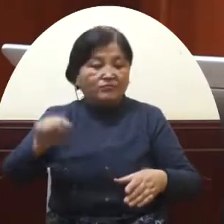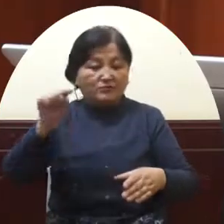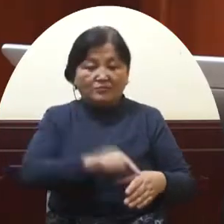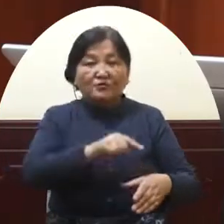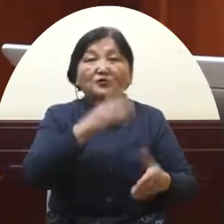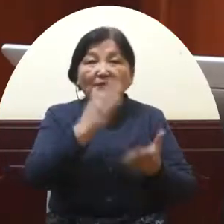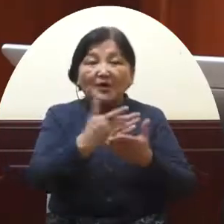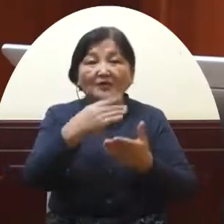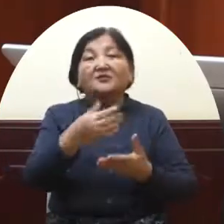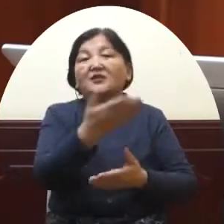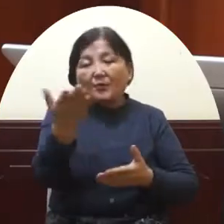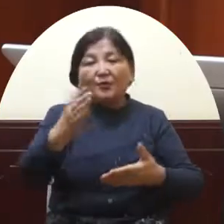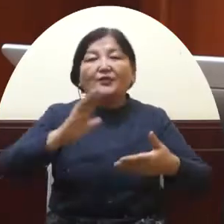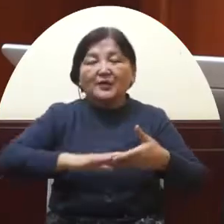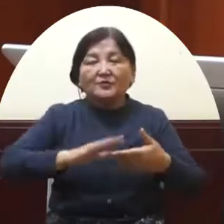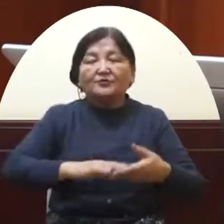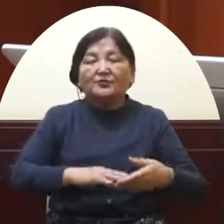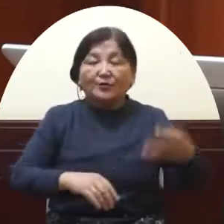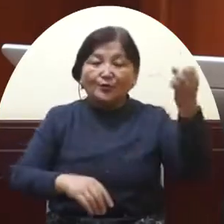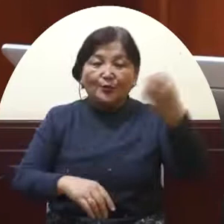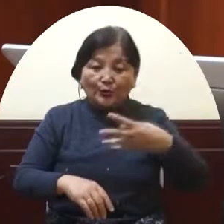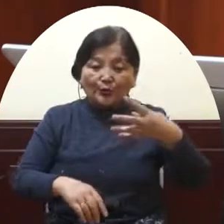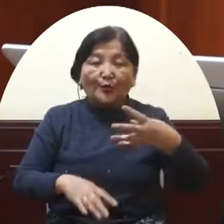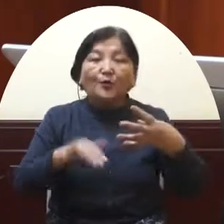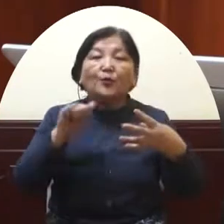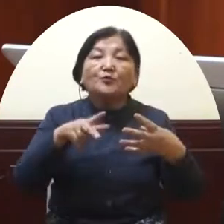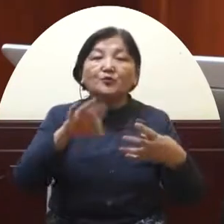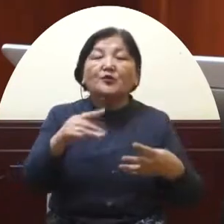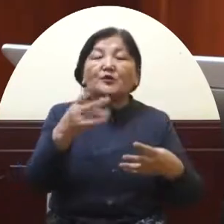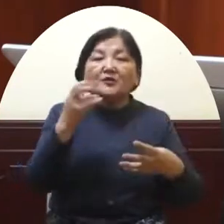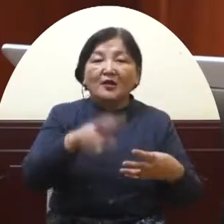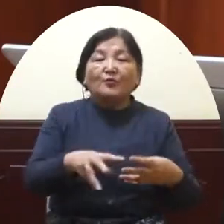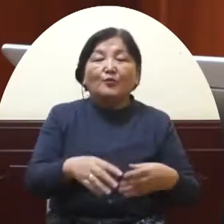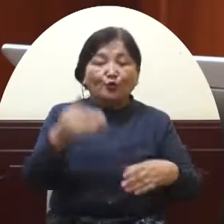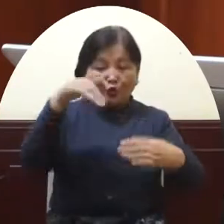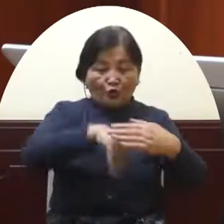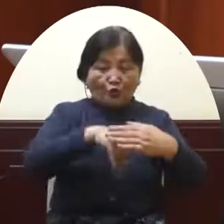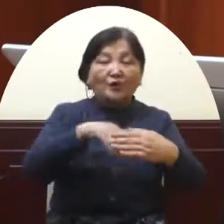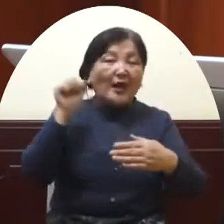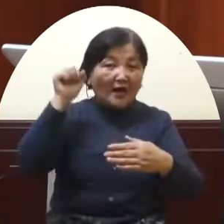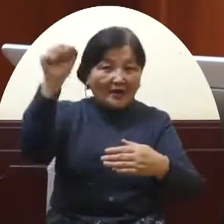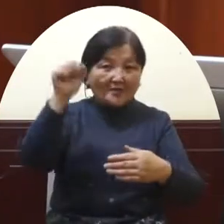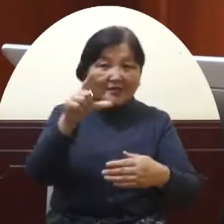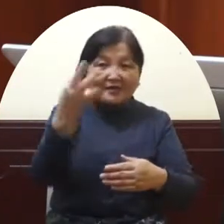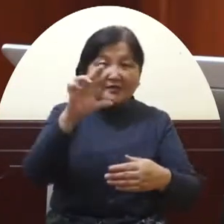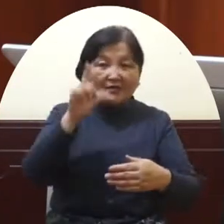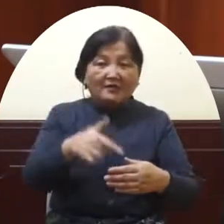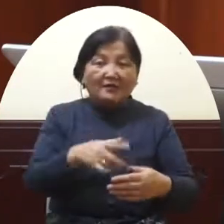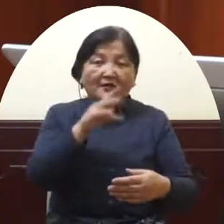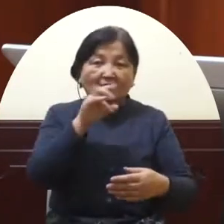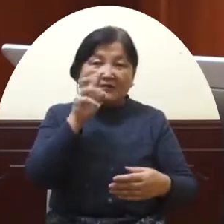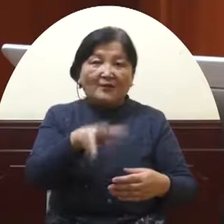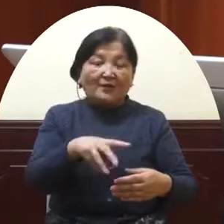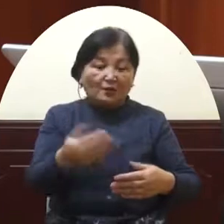та бүхэн танилцуулах юм аа. Дөрөвдүгээрт нь энэ улс төрийн намуудын төлөвшөл дотоод арчлын асуудал. Намууд өнөөдрийн хүртэлх хугацаанд